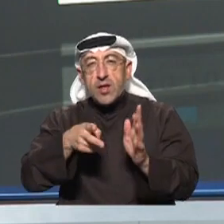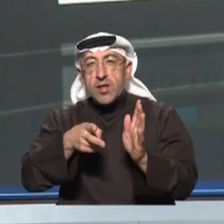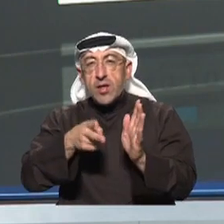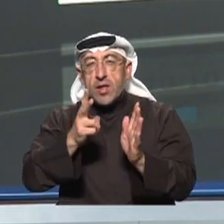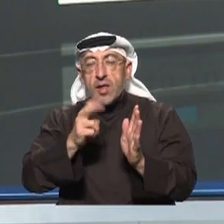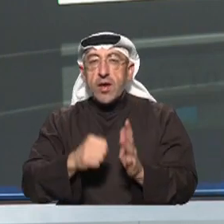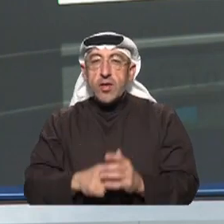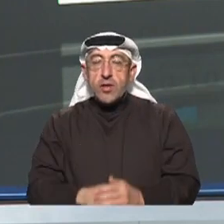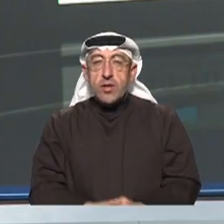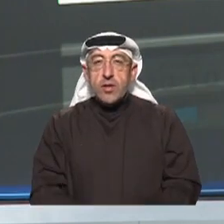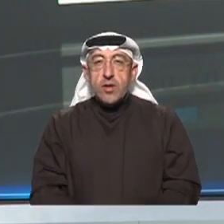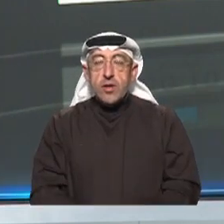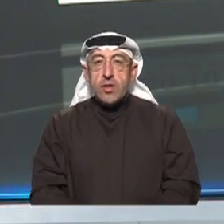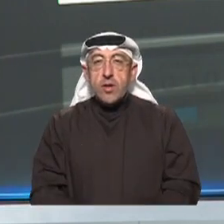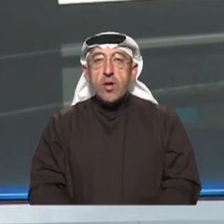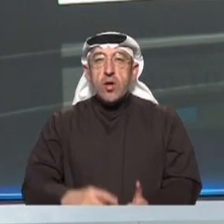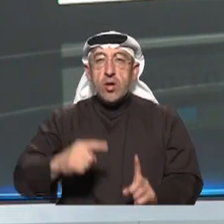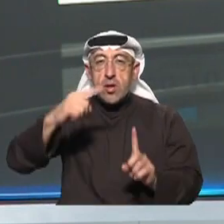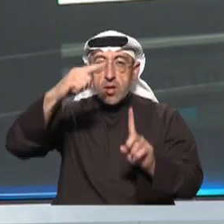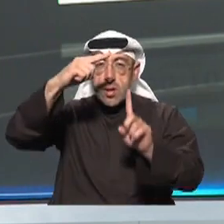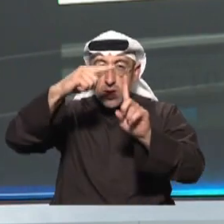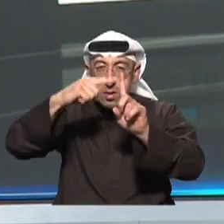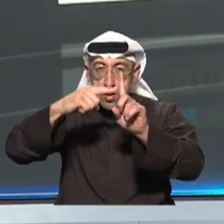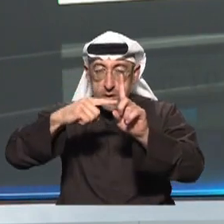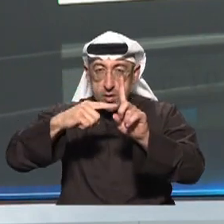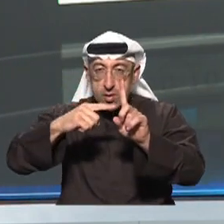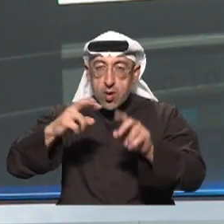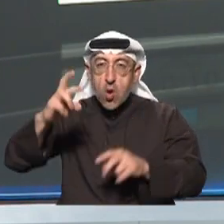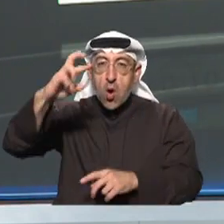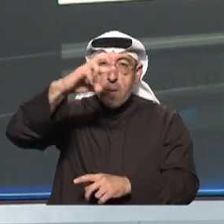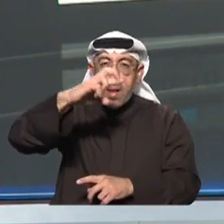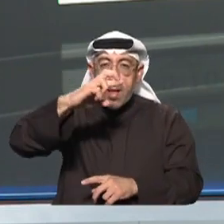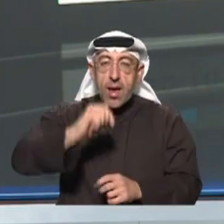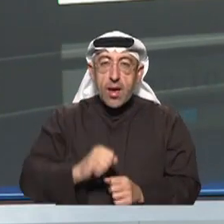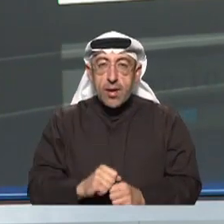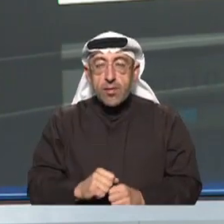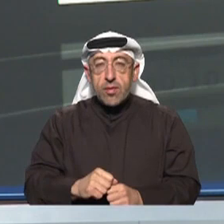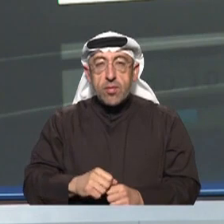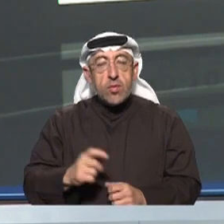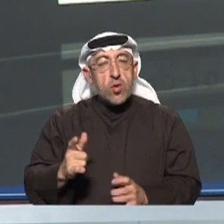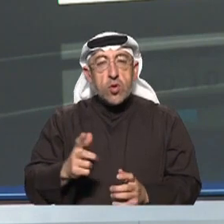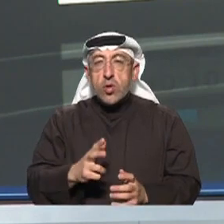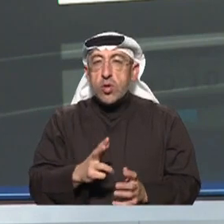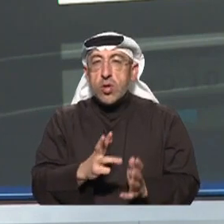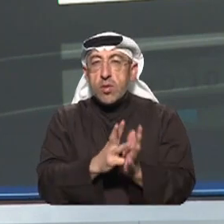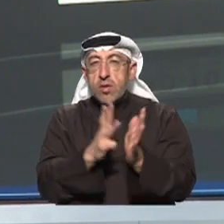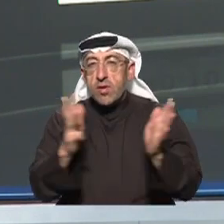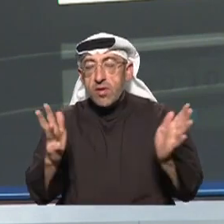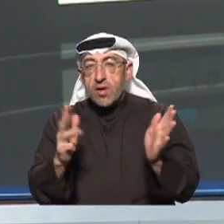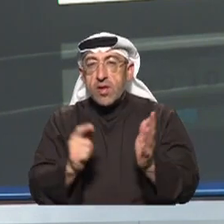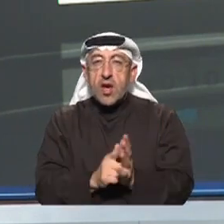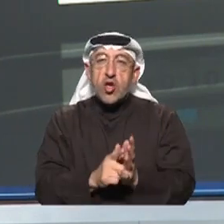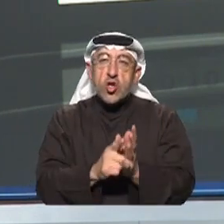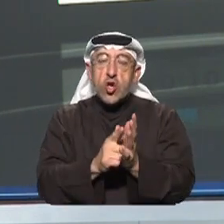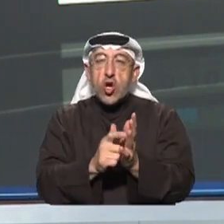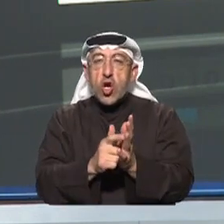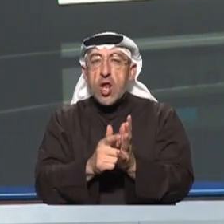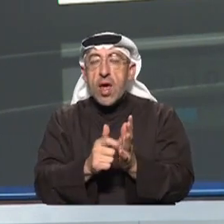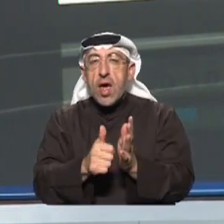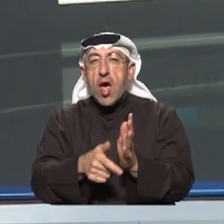من المتوقع انخفاض في درجات الحرارة تدريجي ليصل ما بين 19 إلى 11 درجة مئوية الصغرى